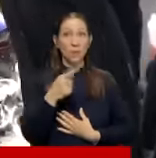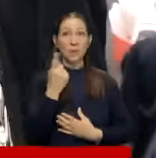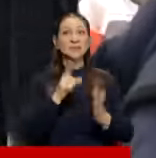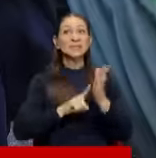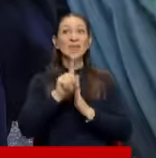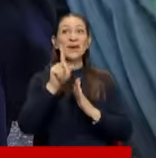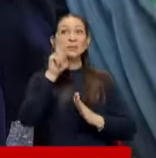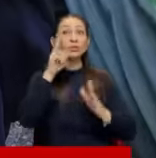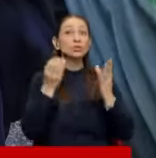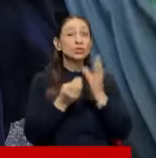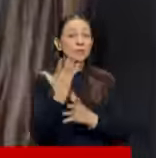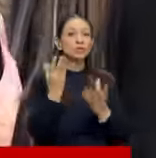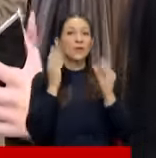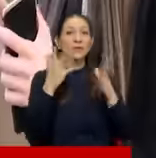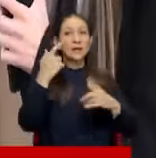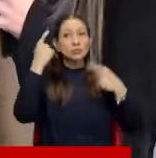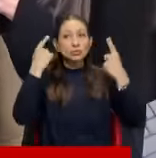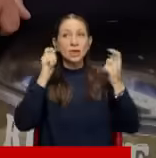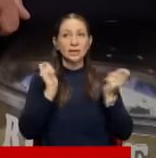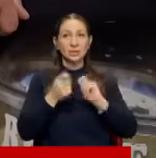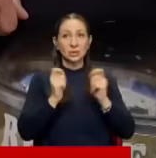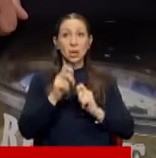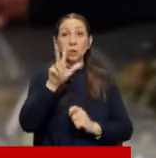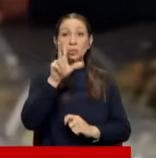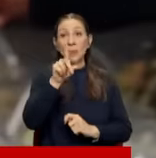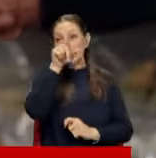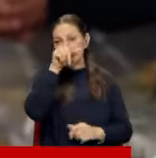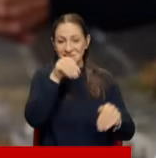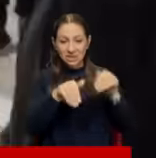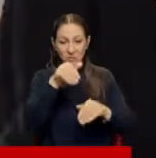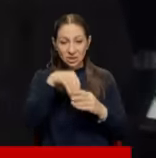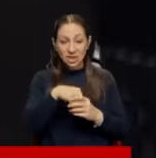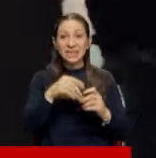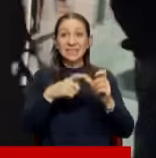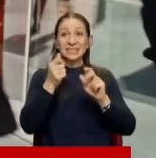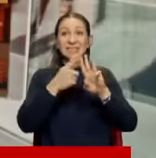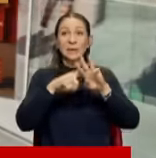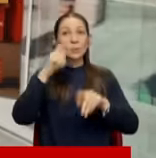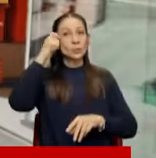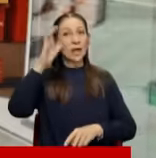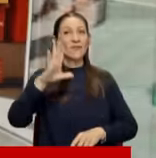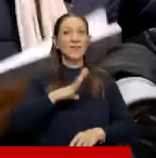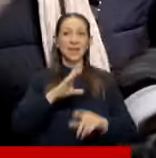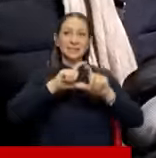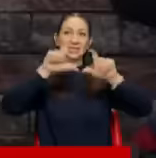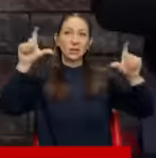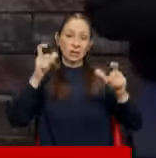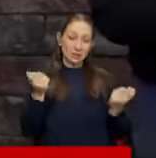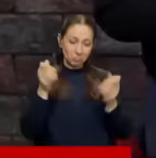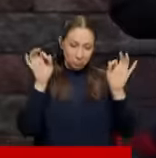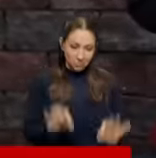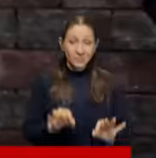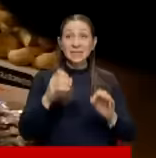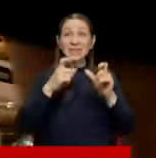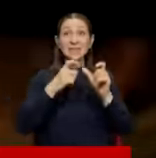zaferle sonuçlanması pek çok algıyı değiştirdi 31 Mart seçimleri içinde sinemde Üsküdar var sloganıyla çıktı yola